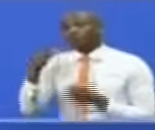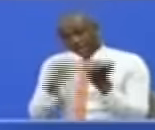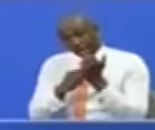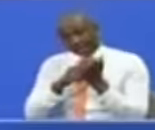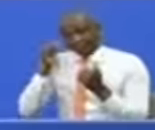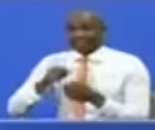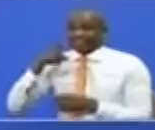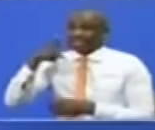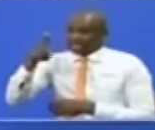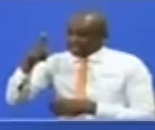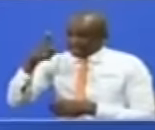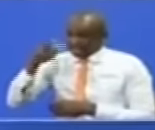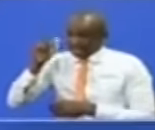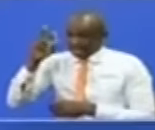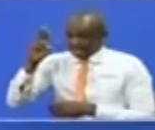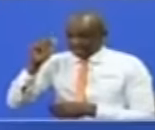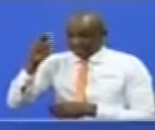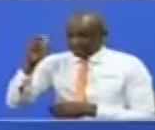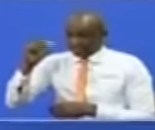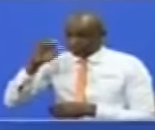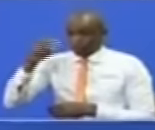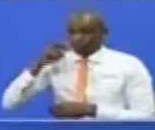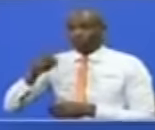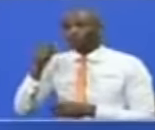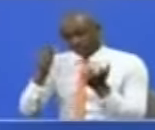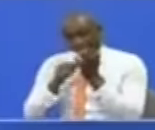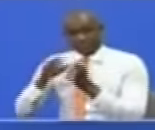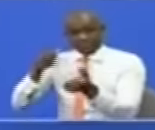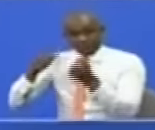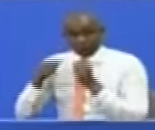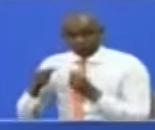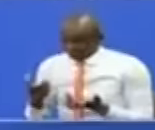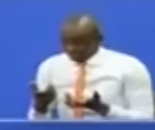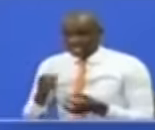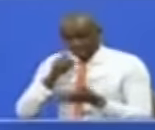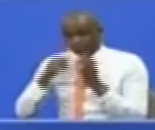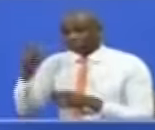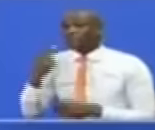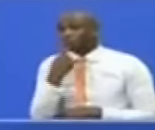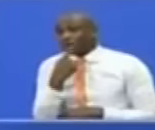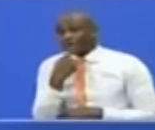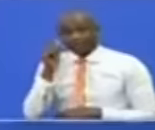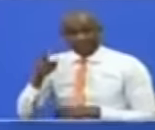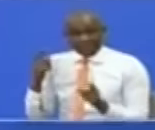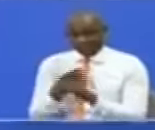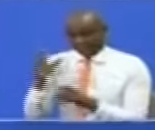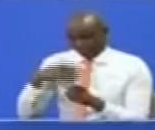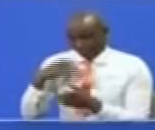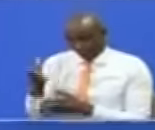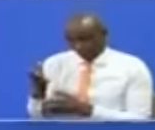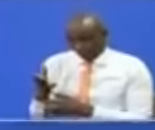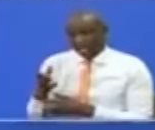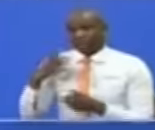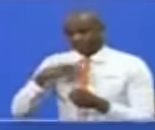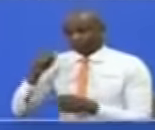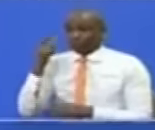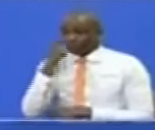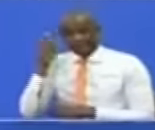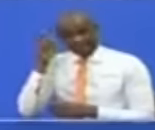kwa sababu hao ndio wanavamia hao kwa upande ule. Ukisema unadisarm Turkana, lazima udisarm Karamojong na wale ambao wanatoka